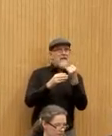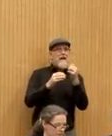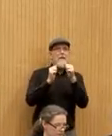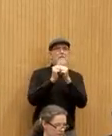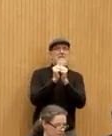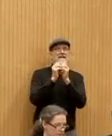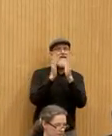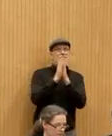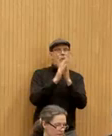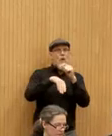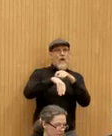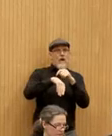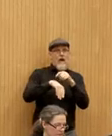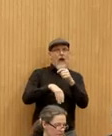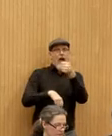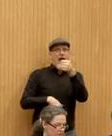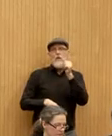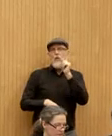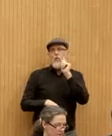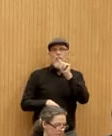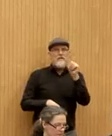Uhr.